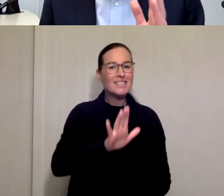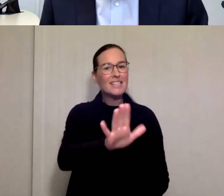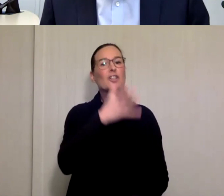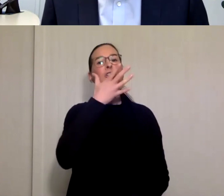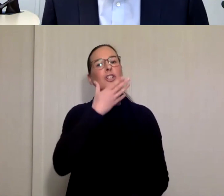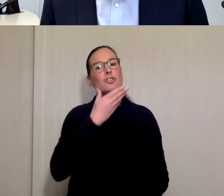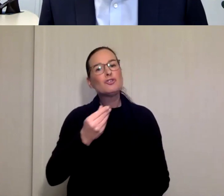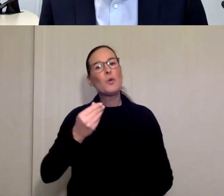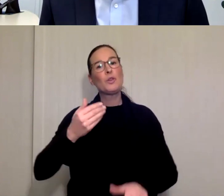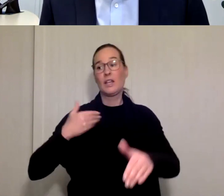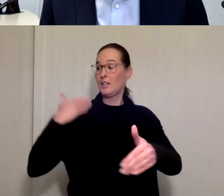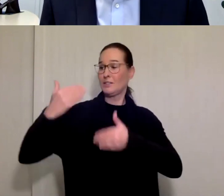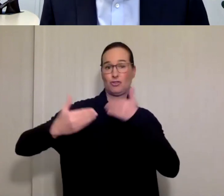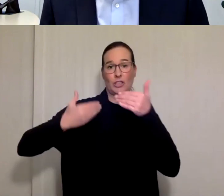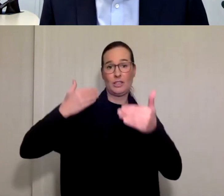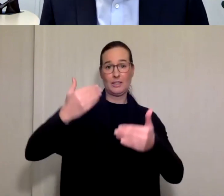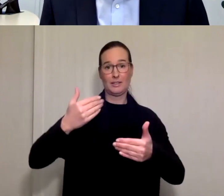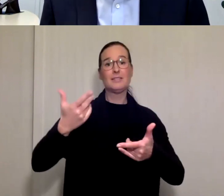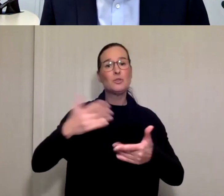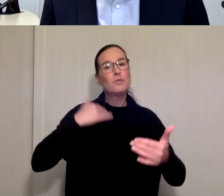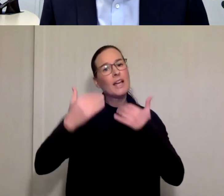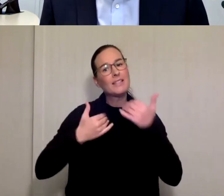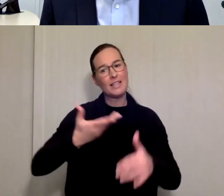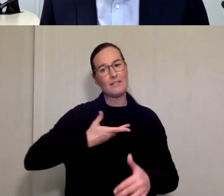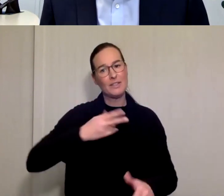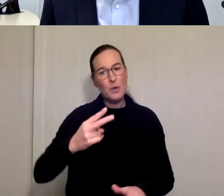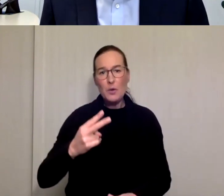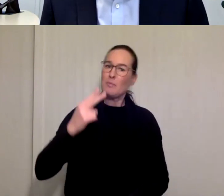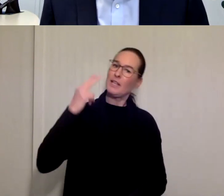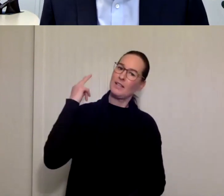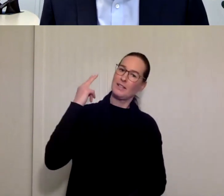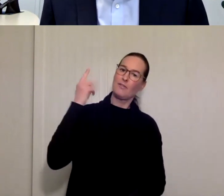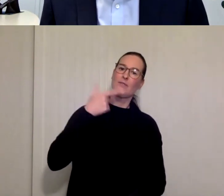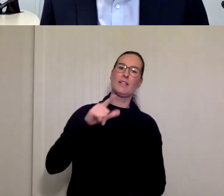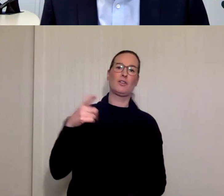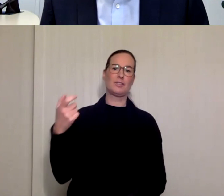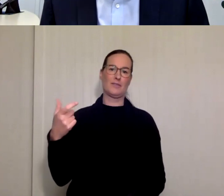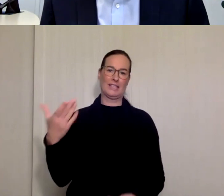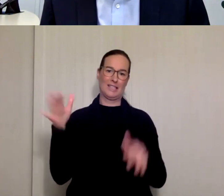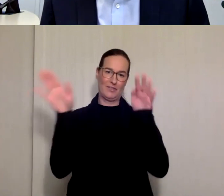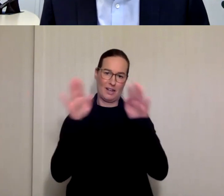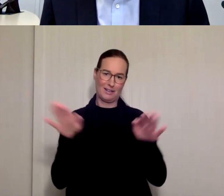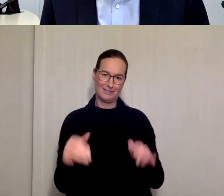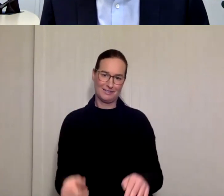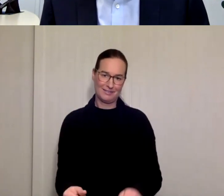gerne erzählen möchten, rückblickend auf dieses Jahr 2020, Weihnachten?